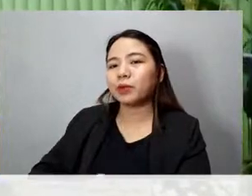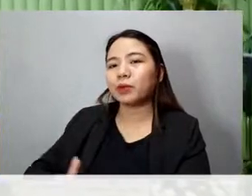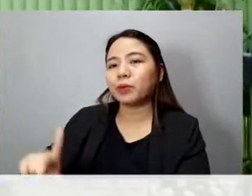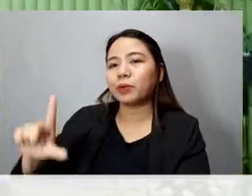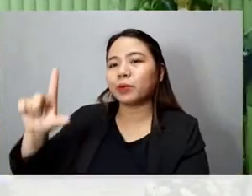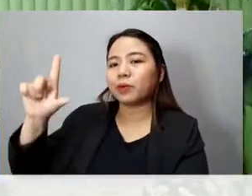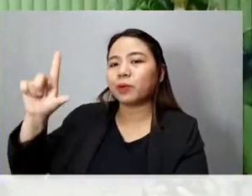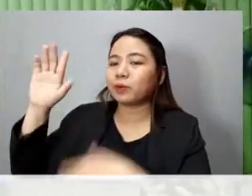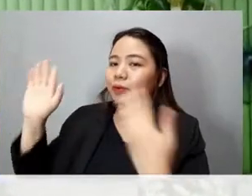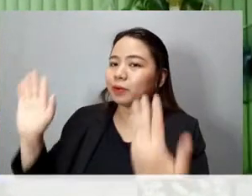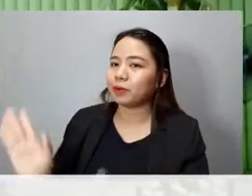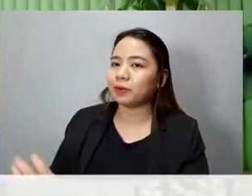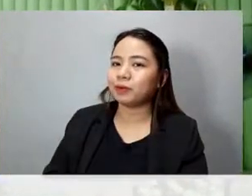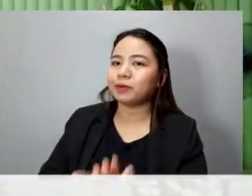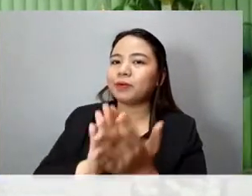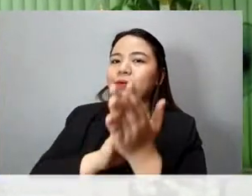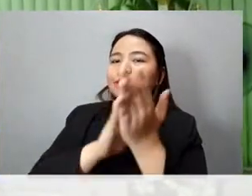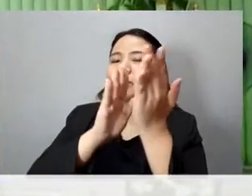Panginoon,